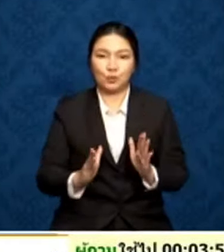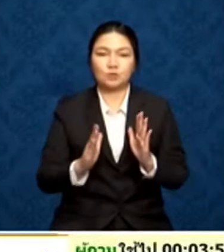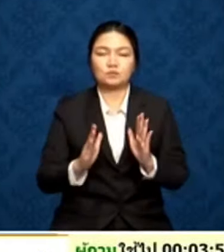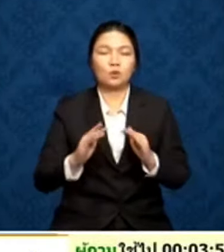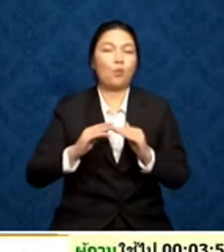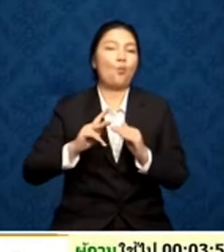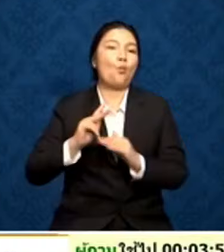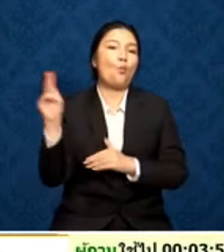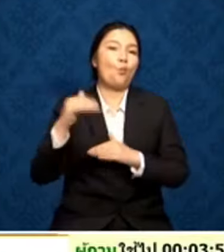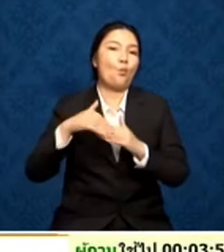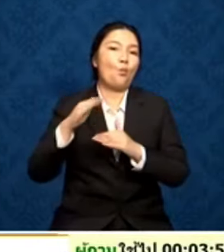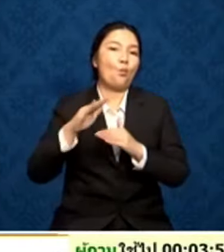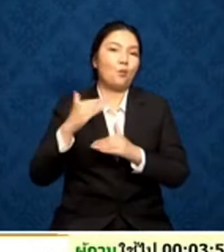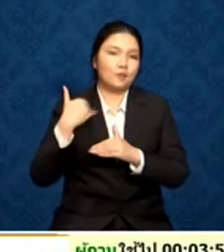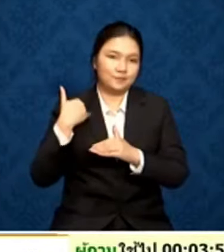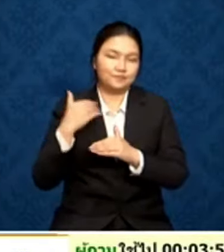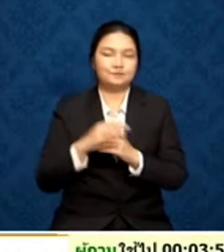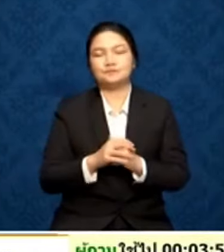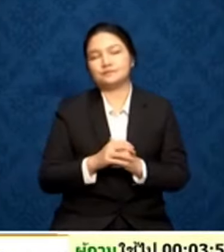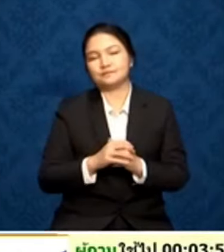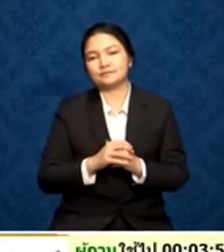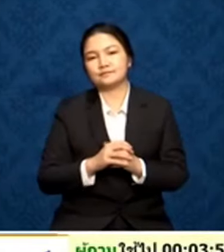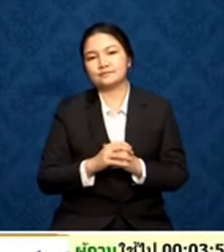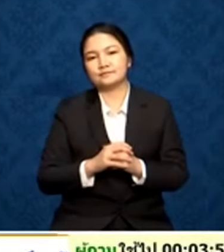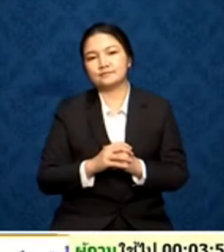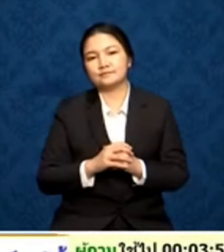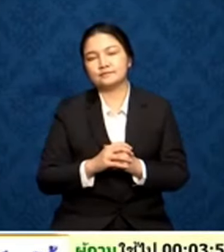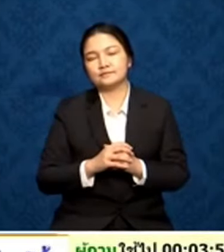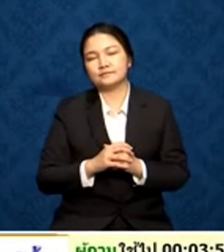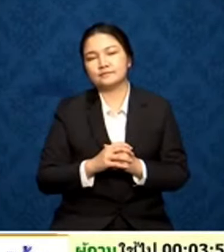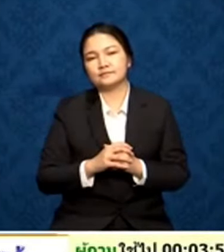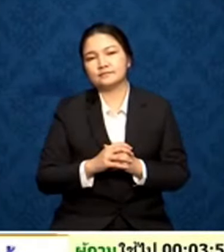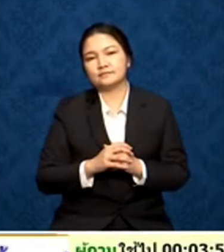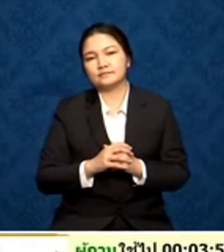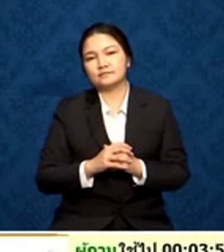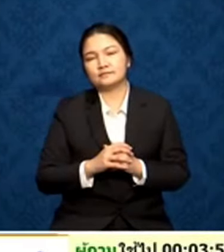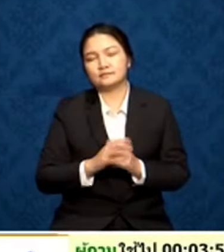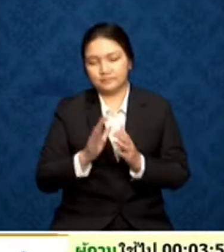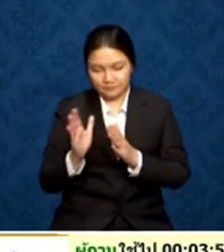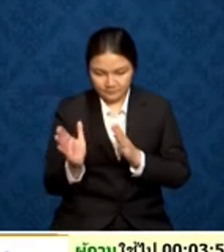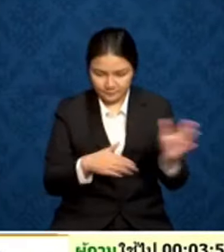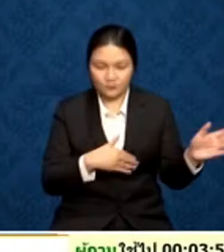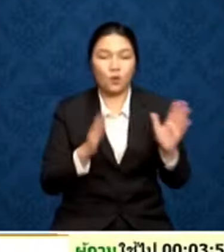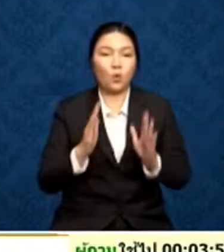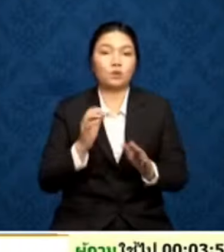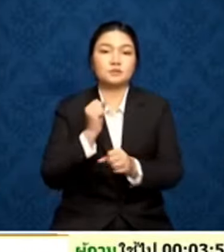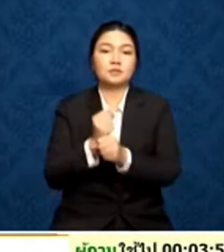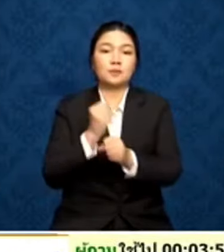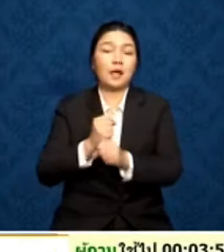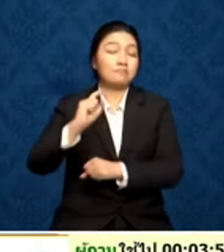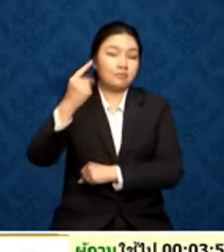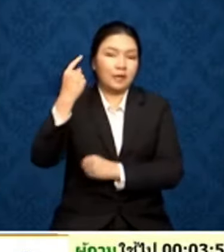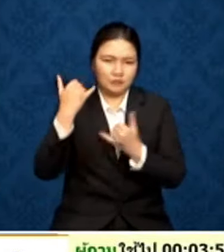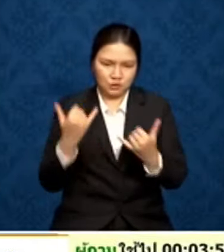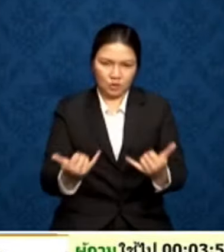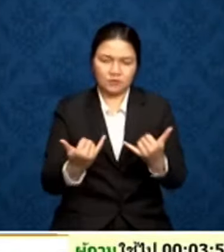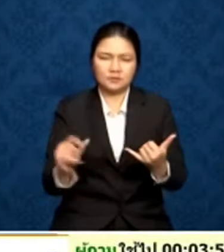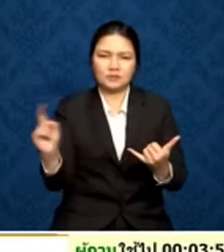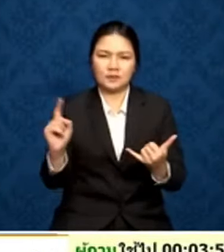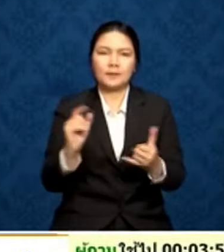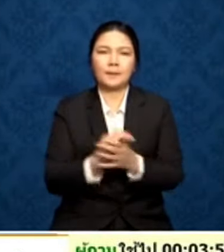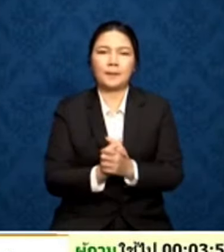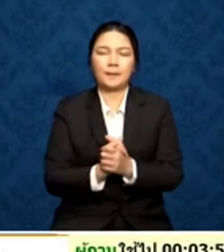เว็บไซต์ตรงนี้งานใหม่นะงานใหม่ที่ผมประชุม